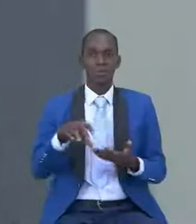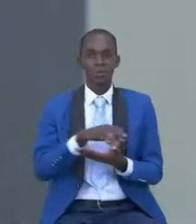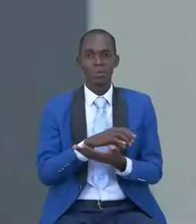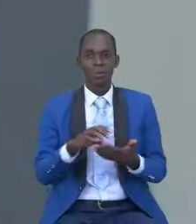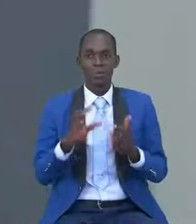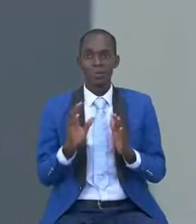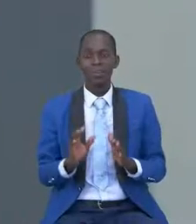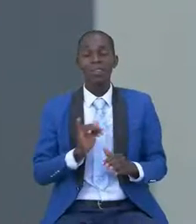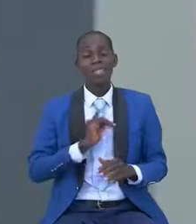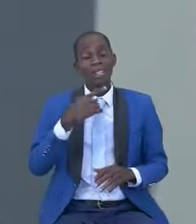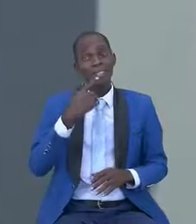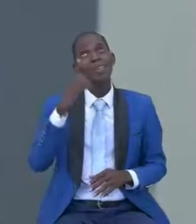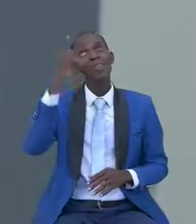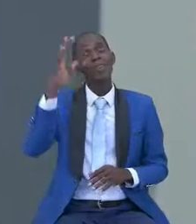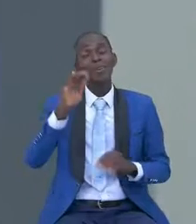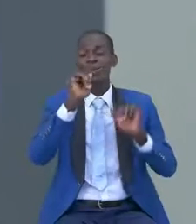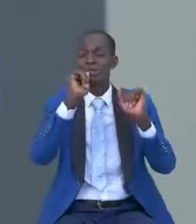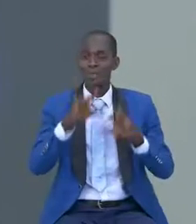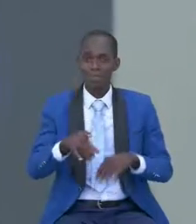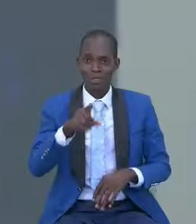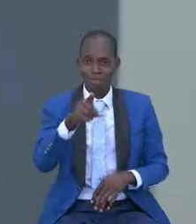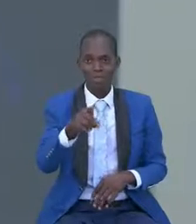Chorale, que Dieu vous bénisse.